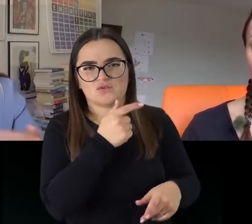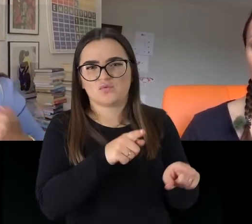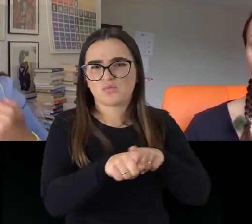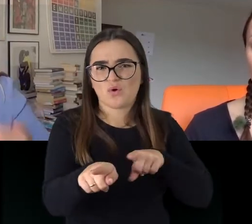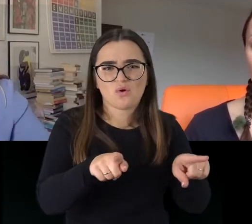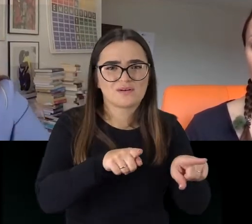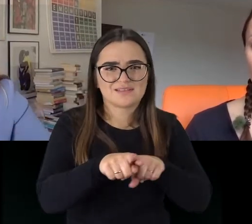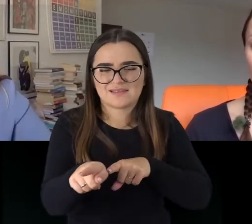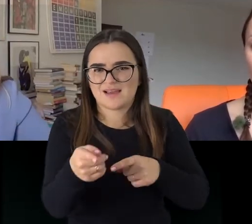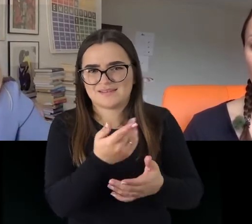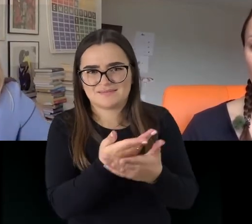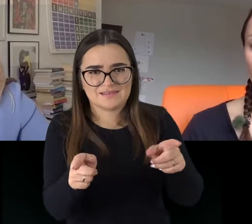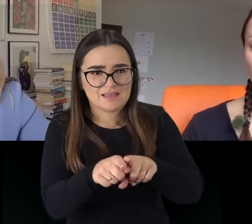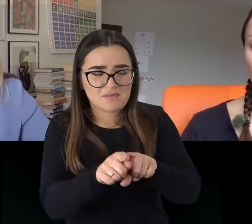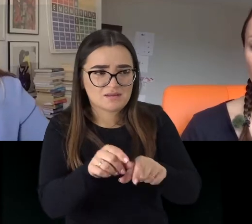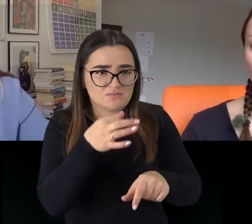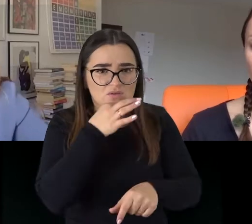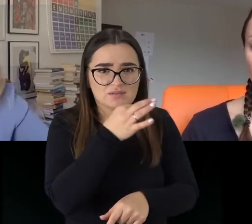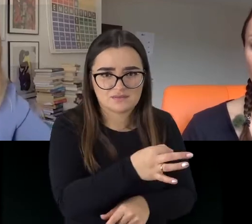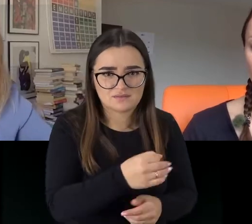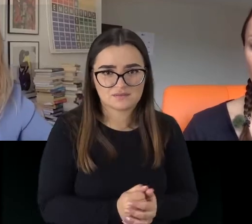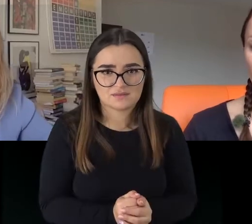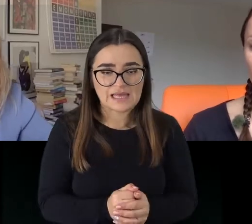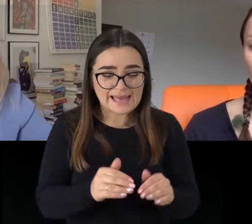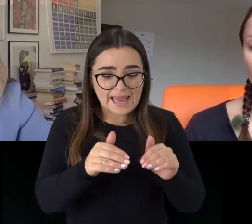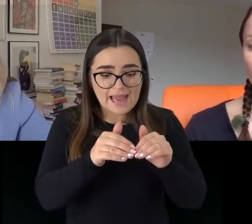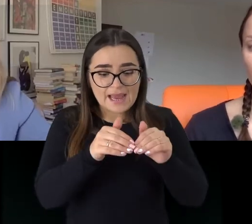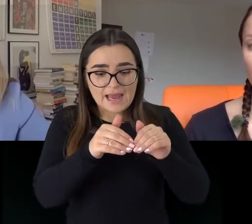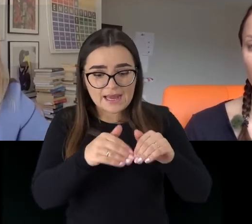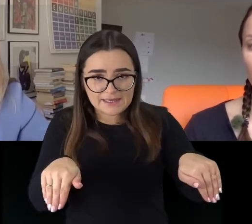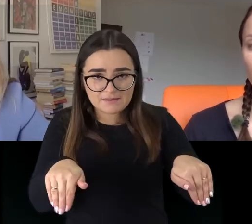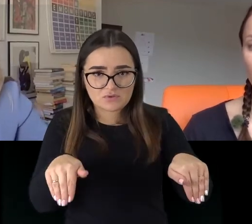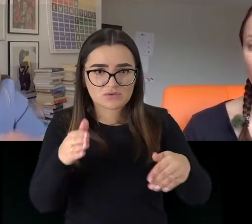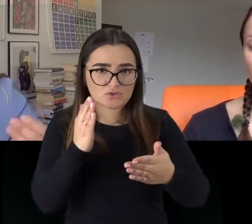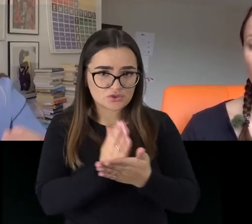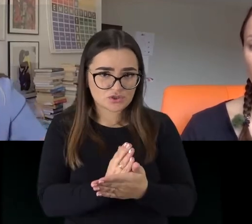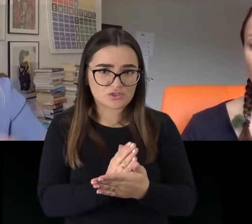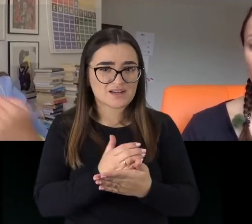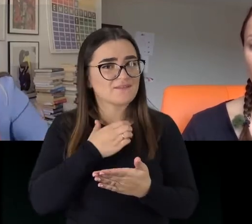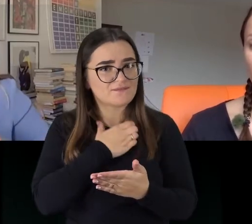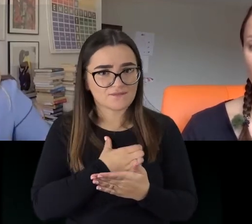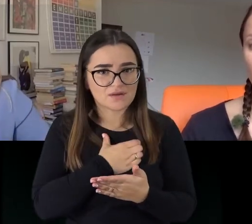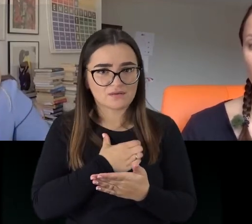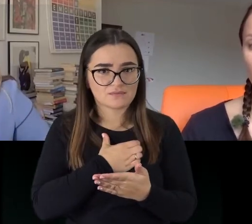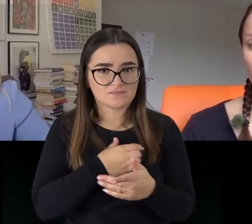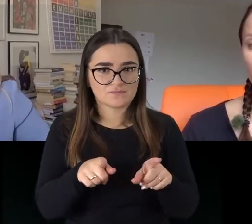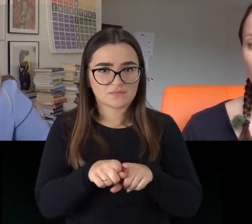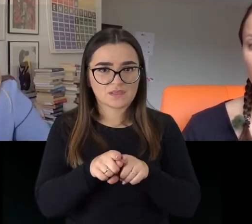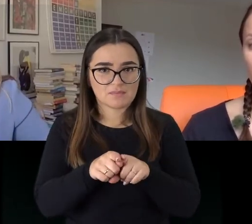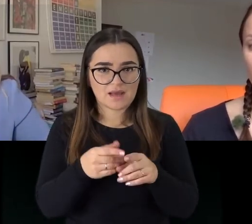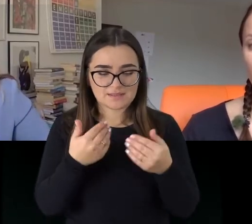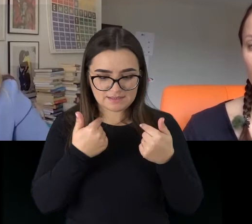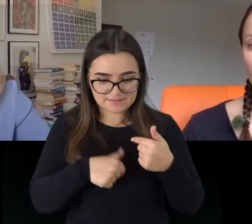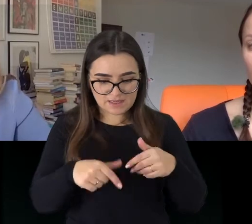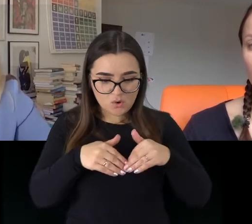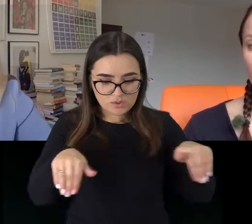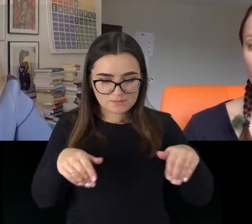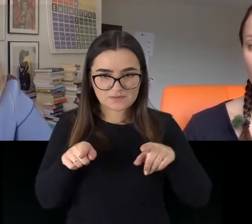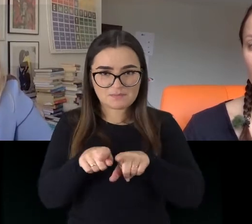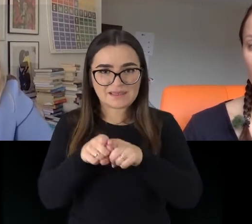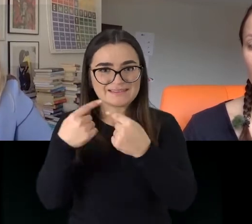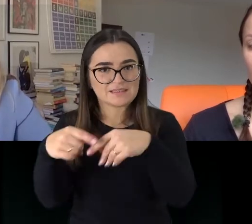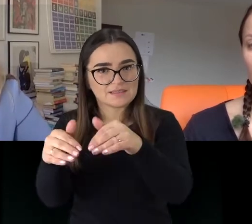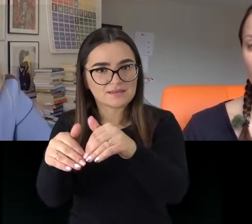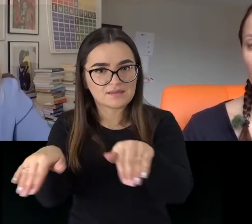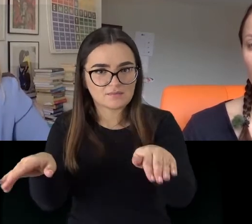virsme, ribos irgi yra brėžiamos, tiksliau, nebrėžiamos labai įvairialypiai. Turiu meni ir savo paties atžvilgiu, aš negaliu atlaikyti,